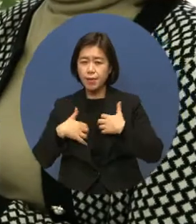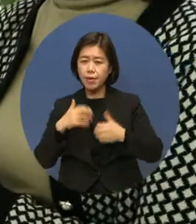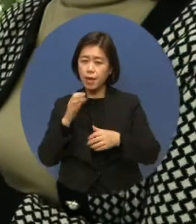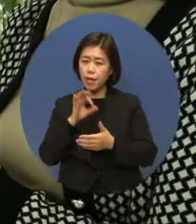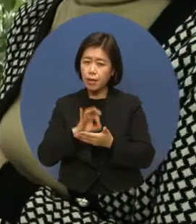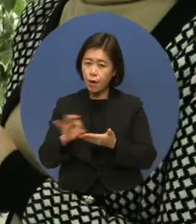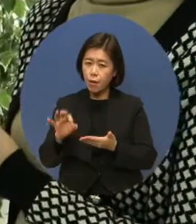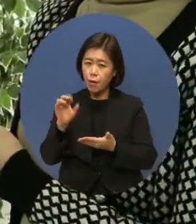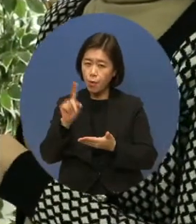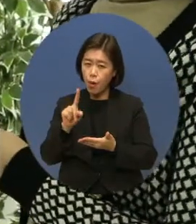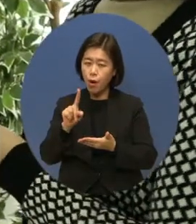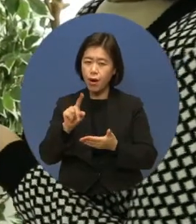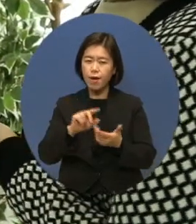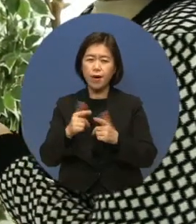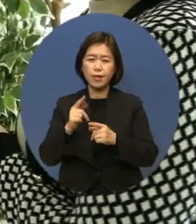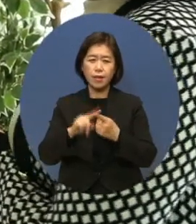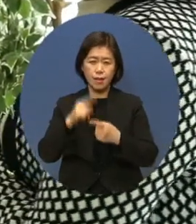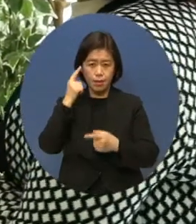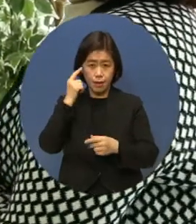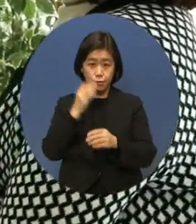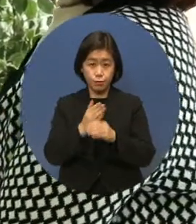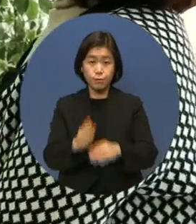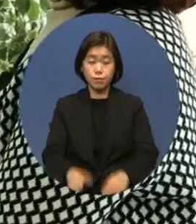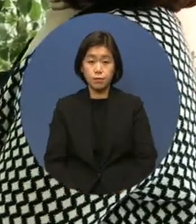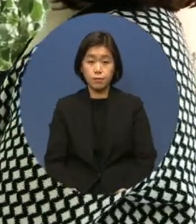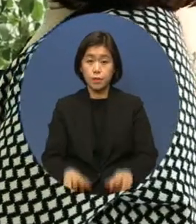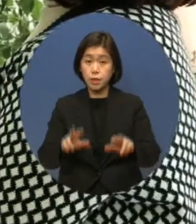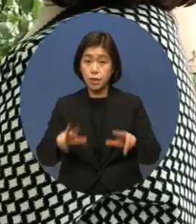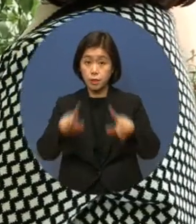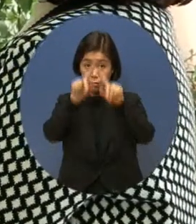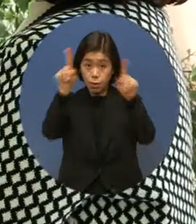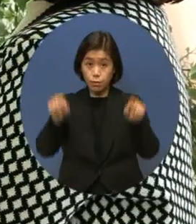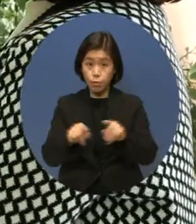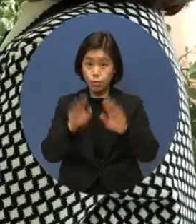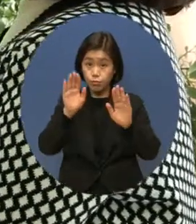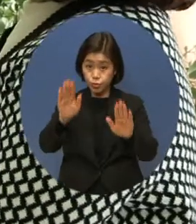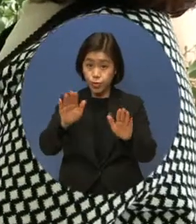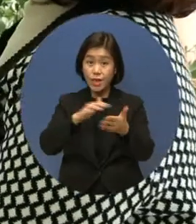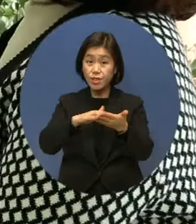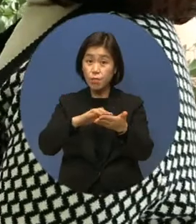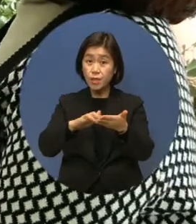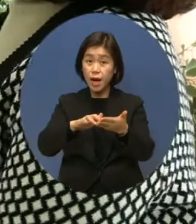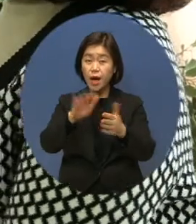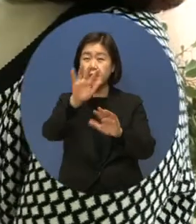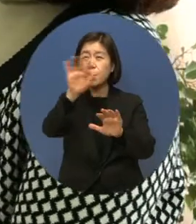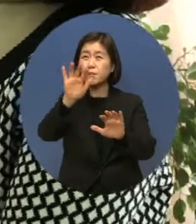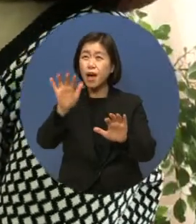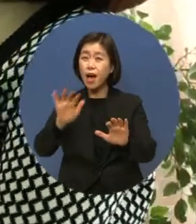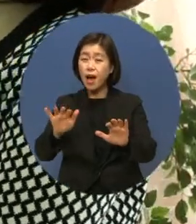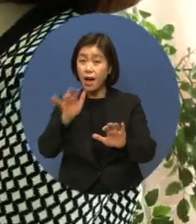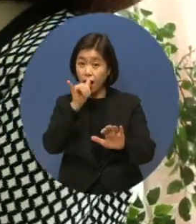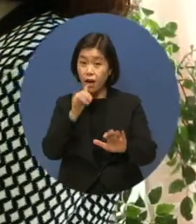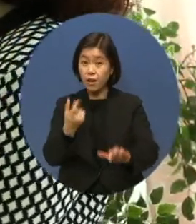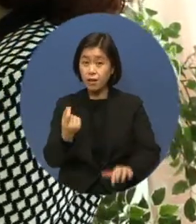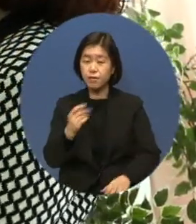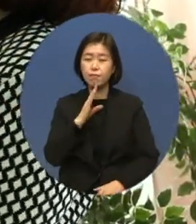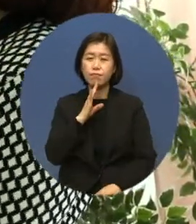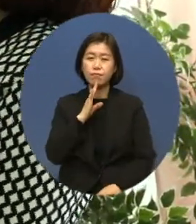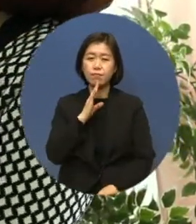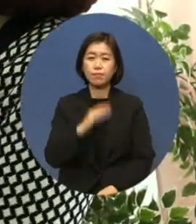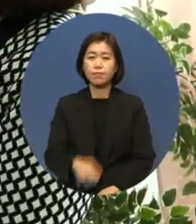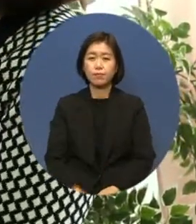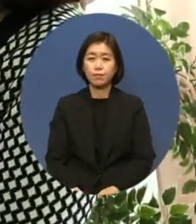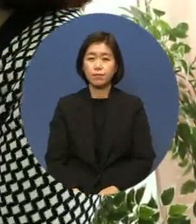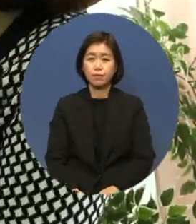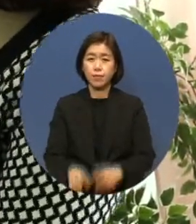있어요. 아, 그럼 지금 저기 붙어 있는 게 지금 점자 벽보라는 거네요? 네네. 아. 점자 벽보 저 여기 이제